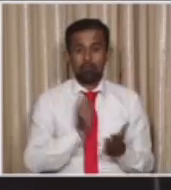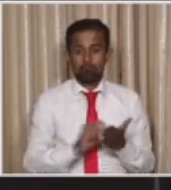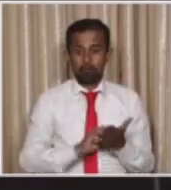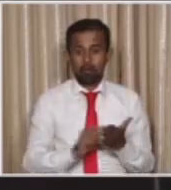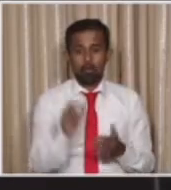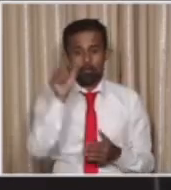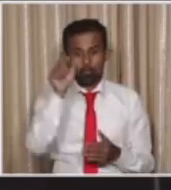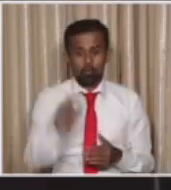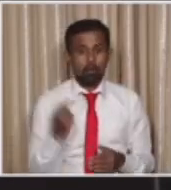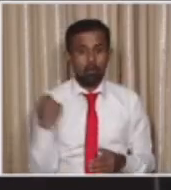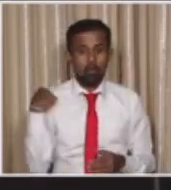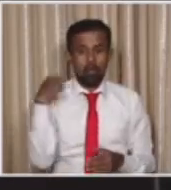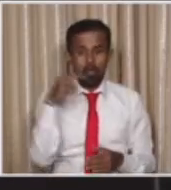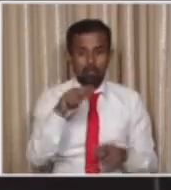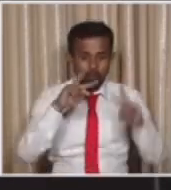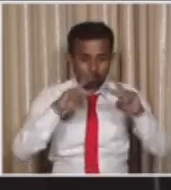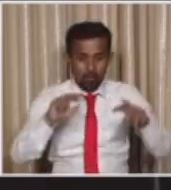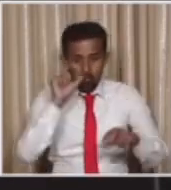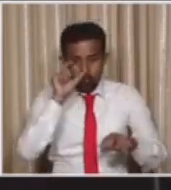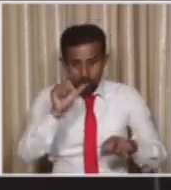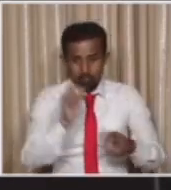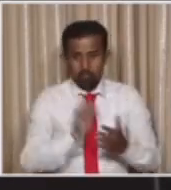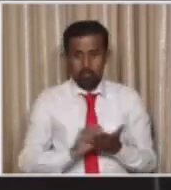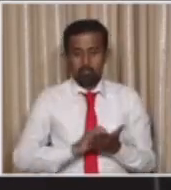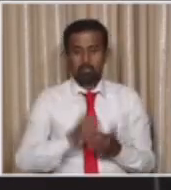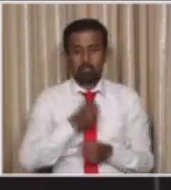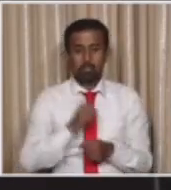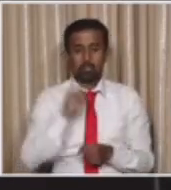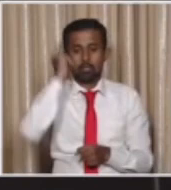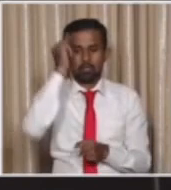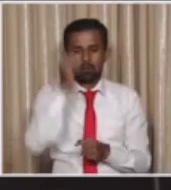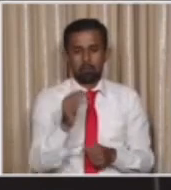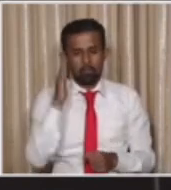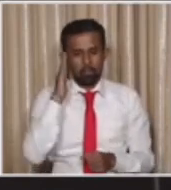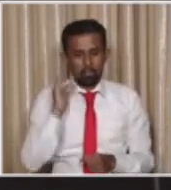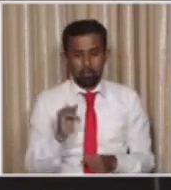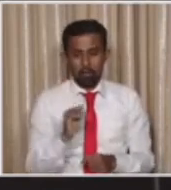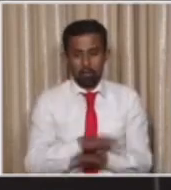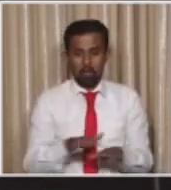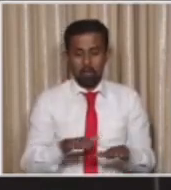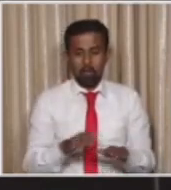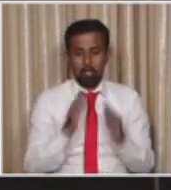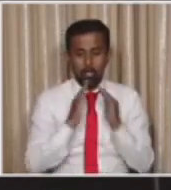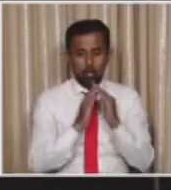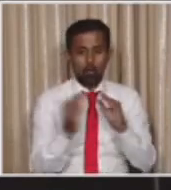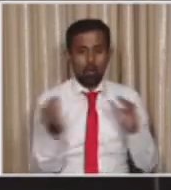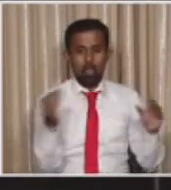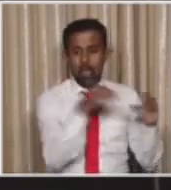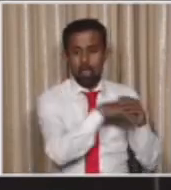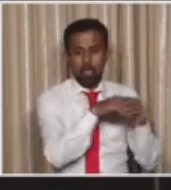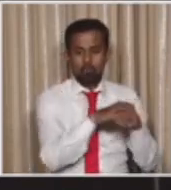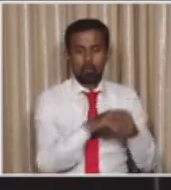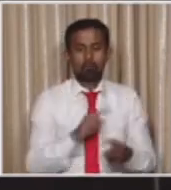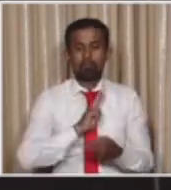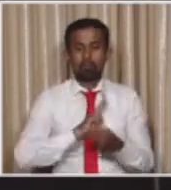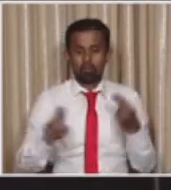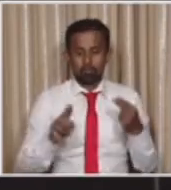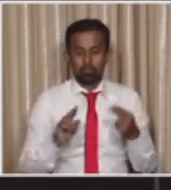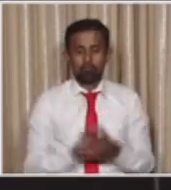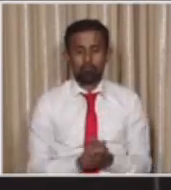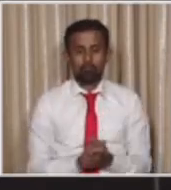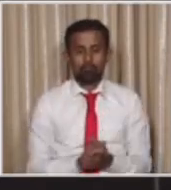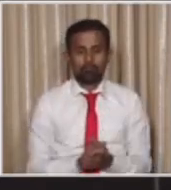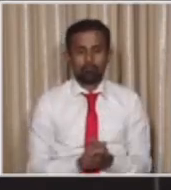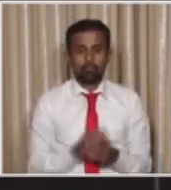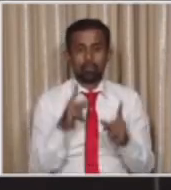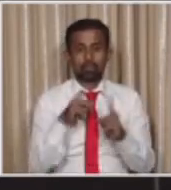වාර්තාකරුවෙක් එතන ගිහිල්ලා අධ්‍යයනය කළා. සමහර රාජ්‍ය නිලධාරීන් පහත්ය කියන කුල දරුවන් පාසල් වලට ඇතුළත් කිරීම ප්‍රතික්ෂේප කරනවා. ඒ වගේම